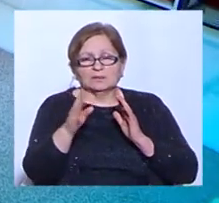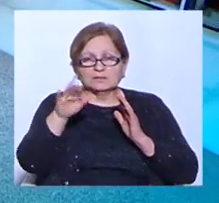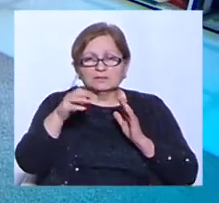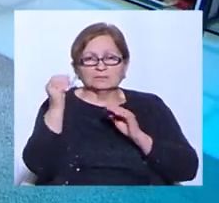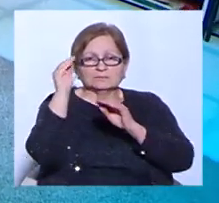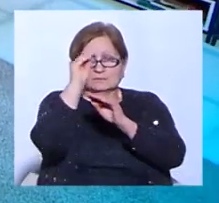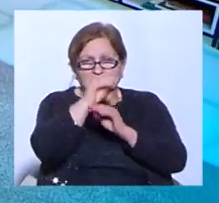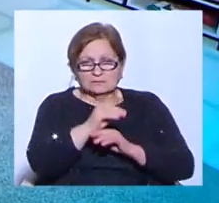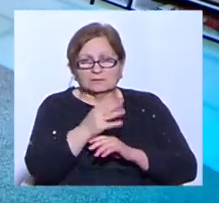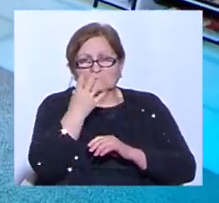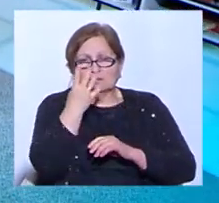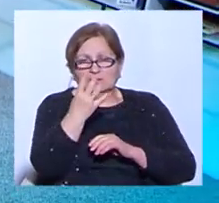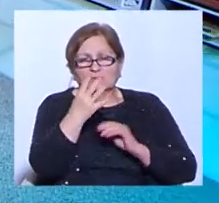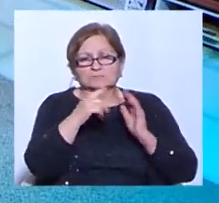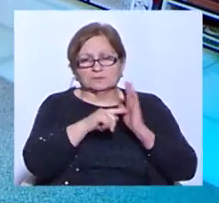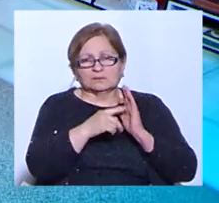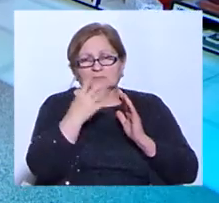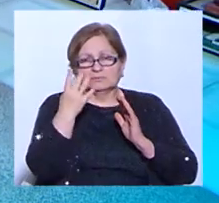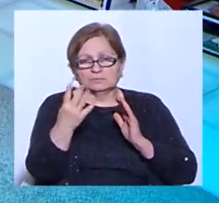გვაქვს 4-ჯერ 4,